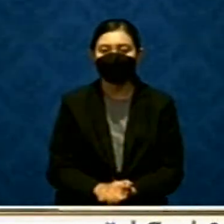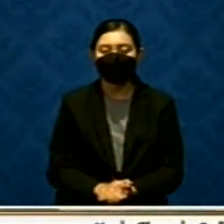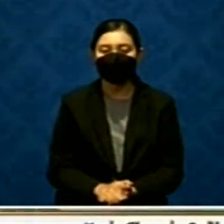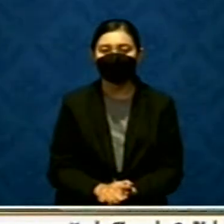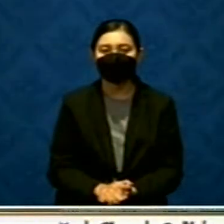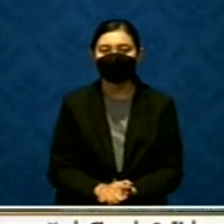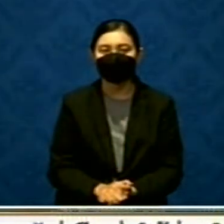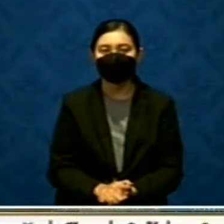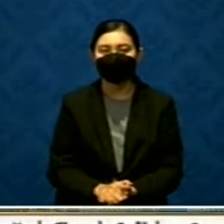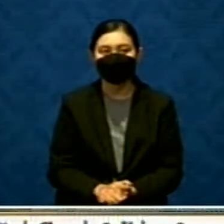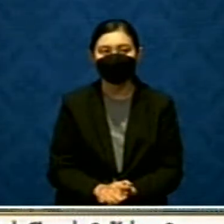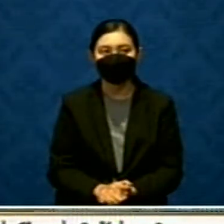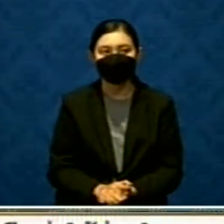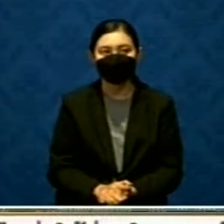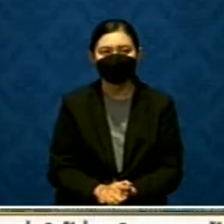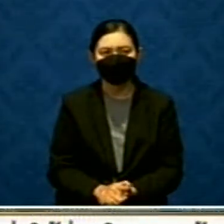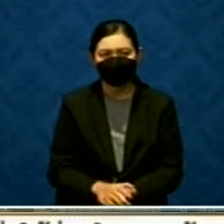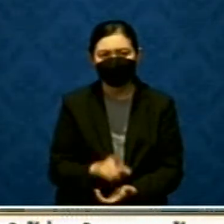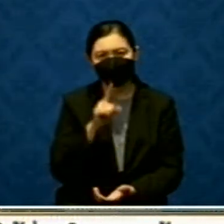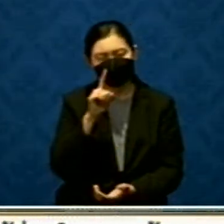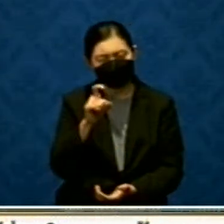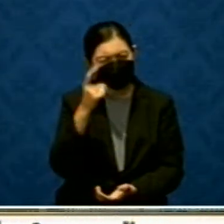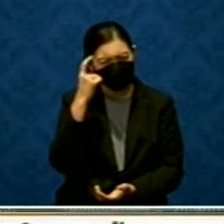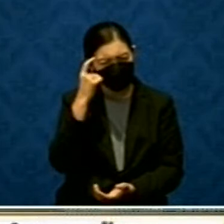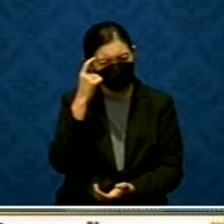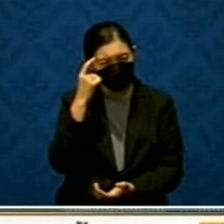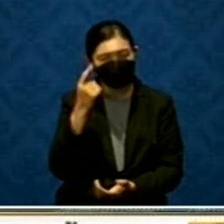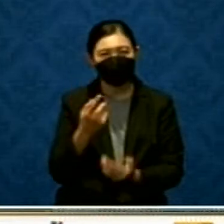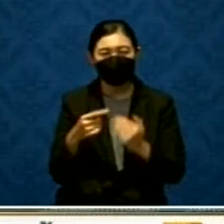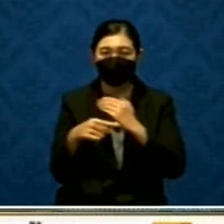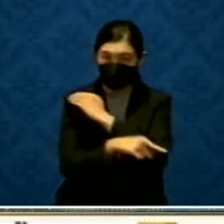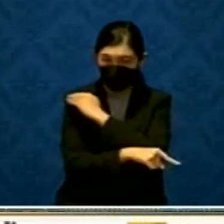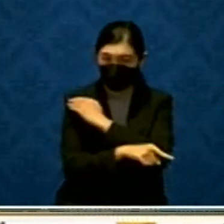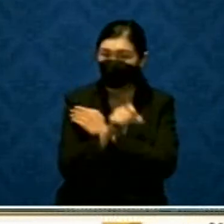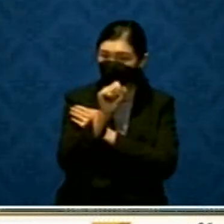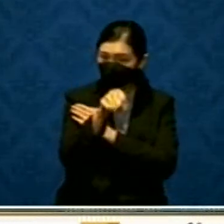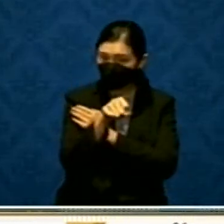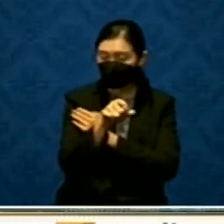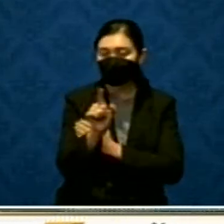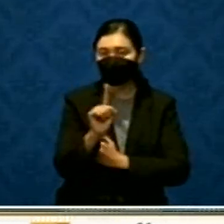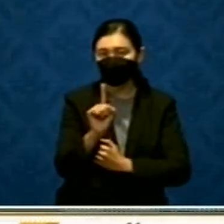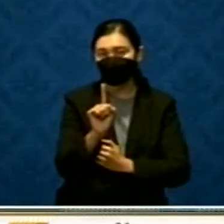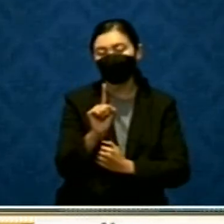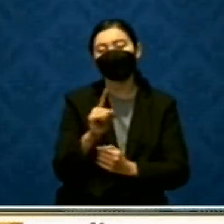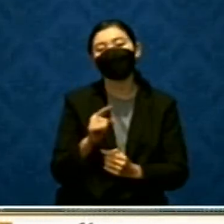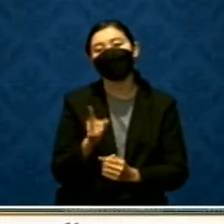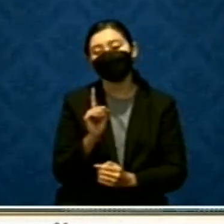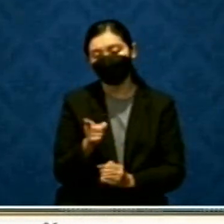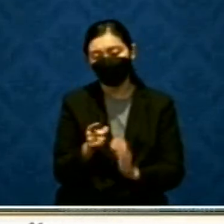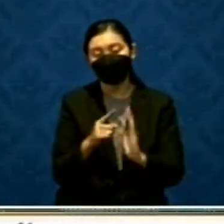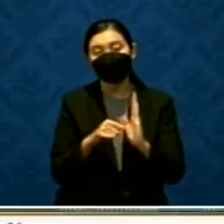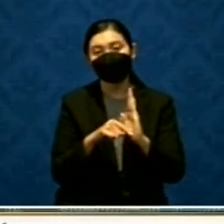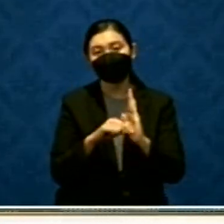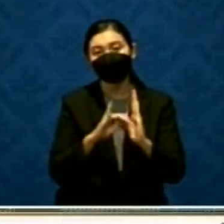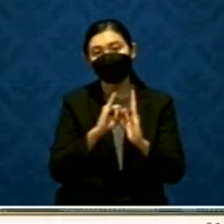เนี่ยน่าจะเป็นการหัวราคาหรือไม่อย่างจังหวัดบุรีรัมย์เนี่ยนะครับต้องเรียนครับว่าจังหวัดบุรีรัมย์เนี่ยจริงๆแล้วเนี่ยถ้าจะดูจากตาร